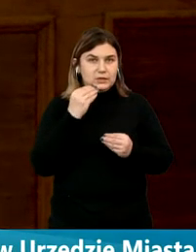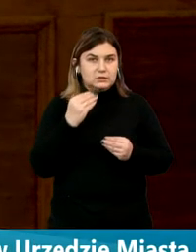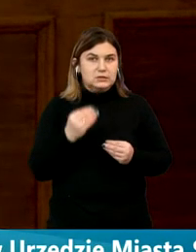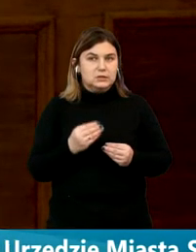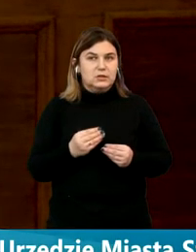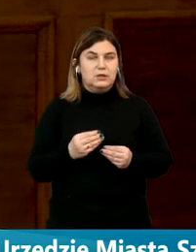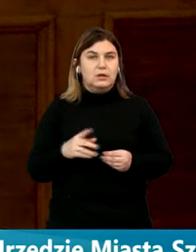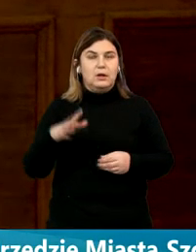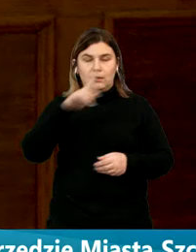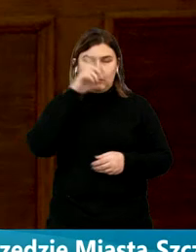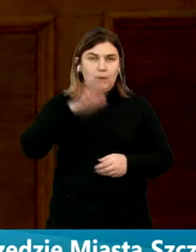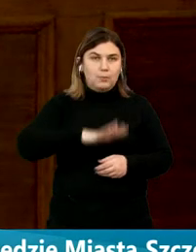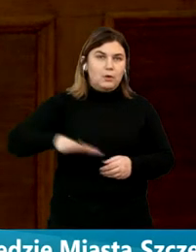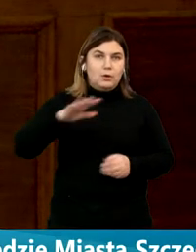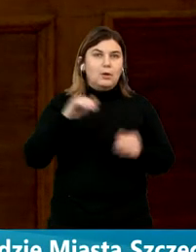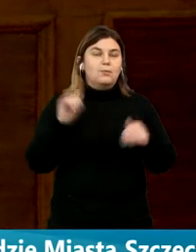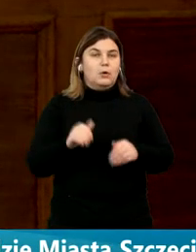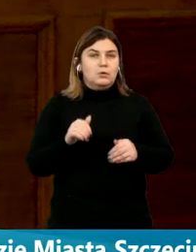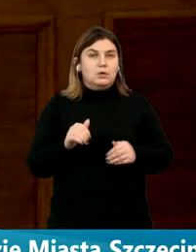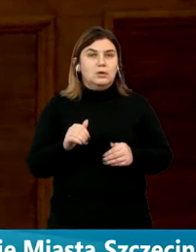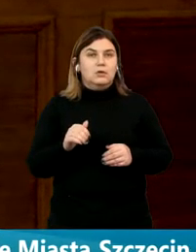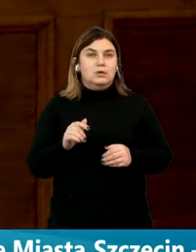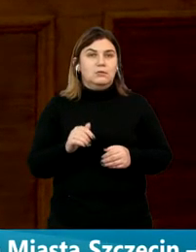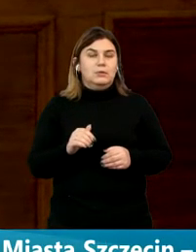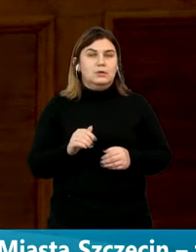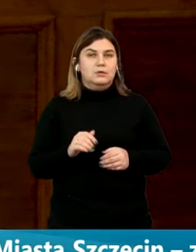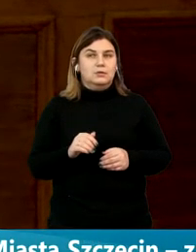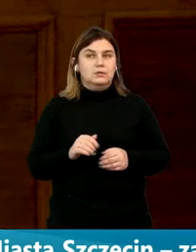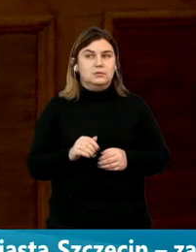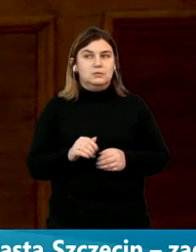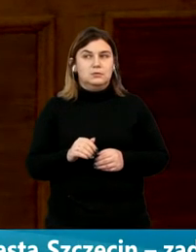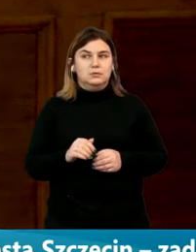w przestrzeni publicznej, natomiast nic nie stoi na przeszkodzie, abyśmy